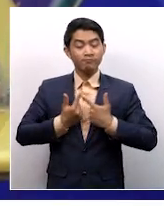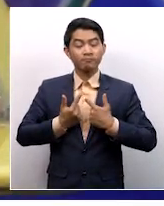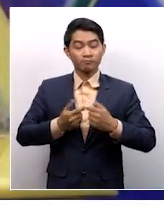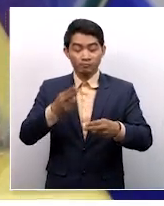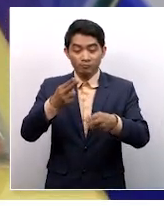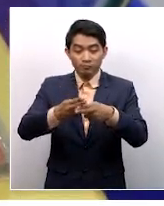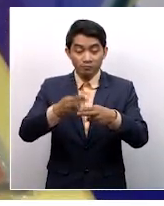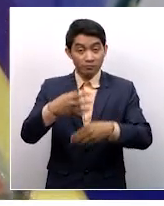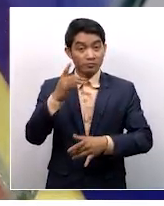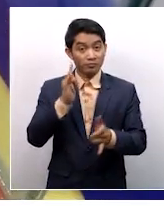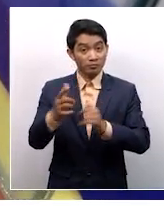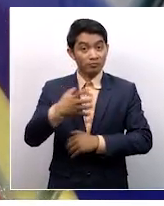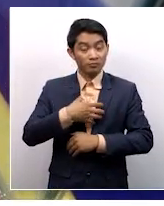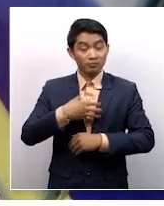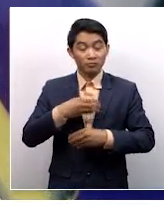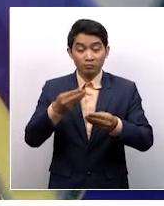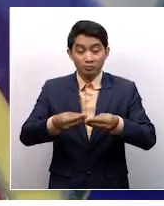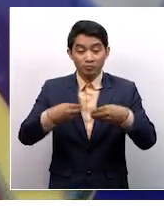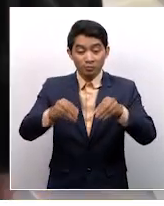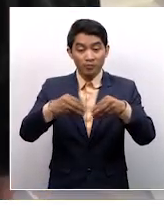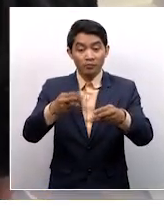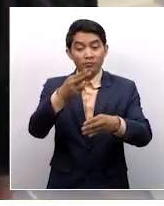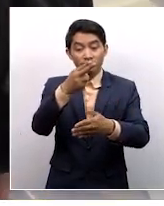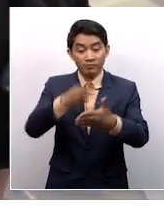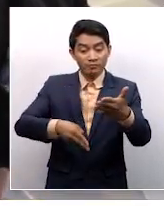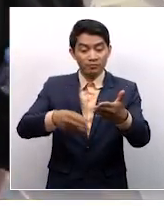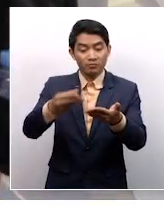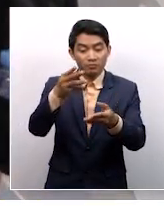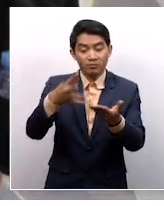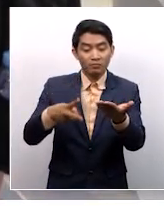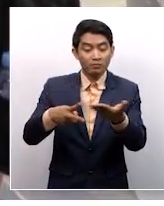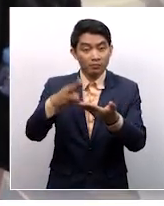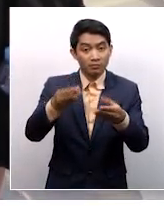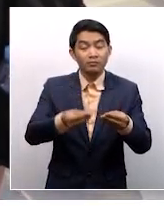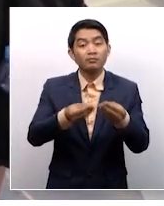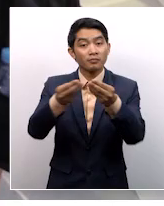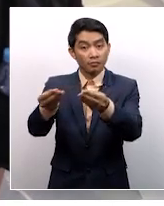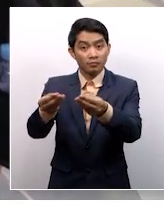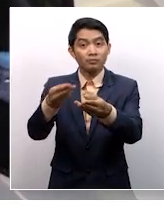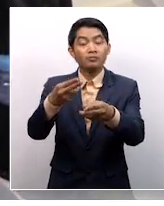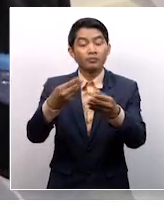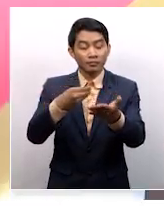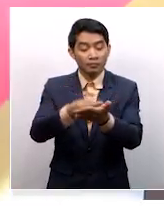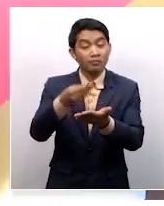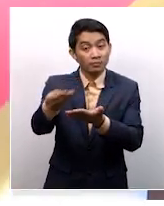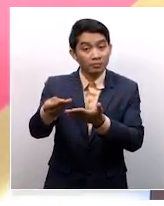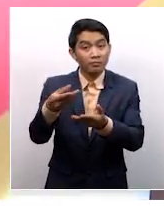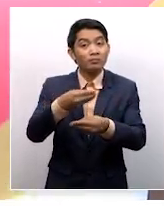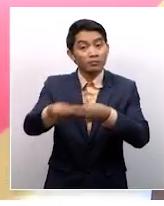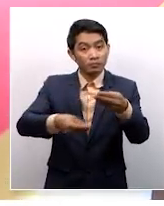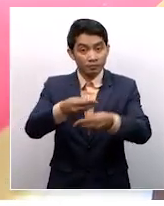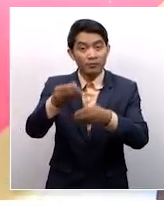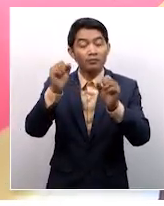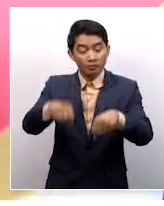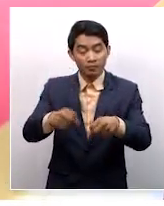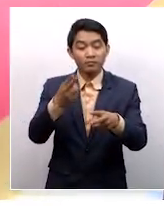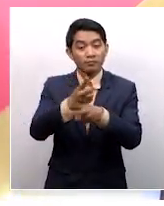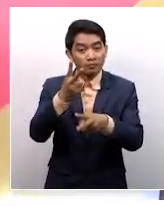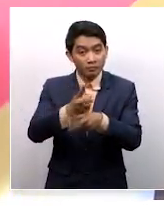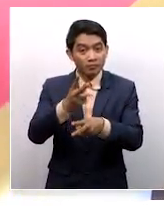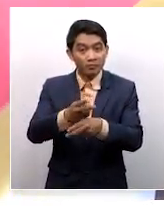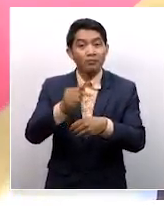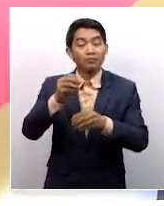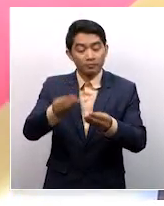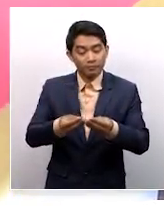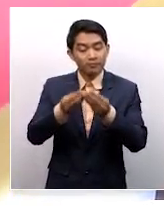ដោយគ្រាន់តែកាត់ឈ្មោះចេញនៅពេលលក់រថយន្តឬគេអាចលក់ផ្លាកលេខពេលលក់ទាំងរថយន្តក៏បានម្ចាស់ផ្លាកលេខក៏អាចរក្សាផ្លាកលេ